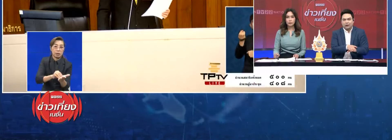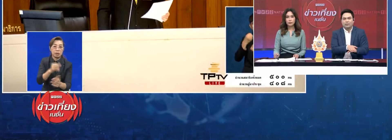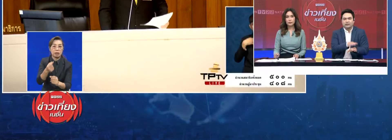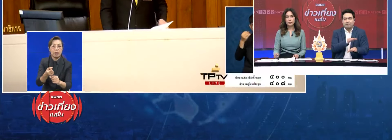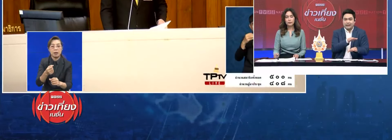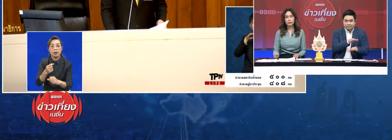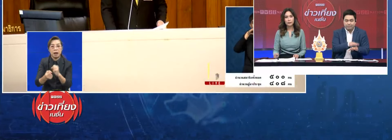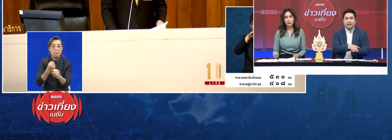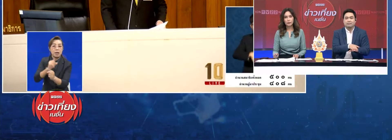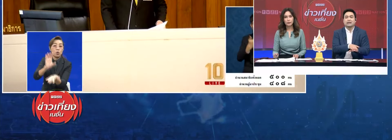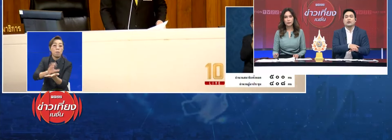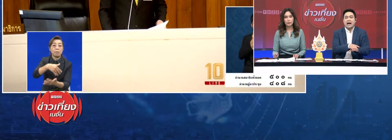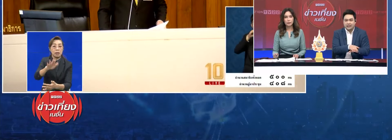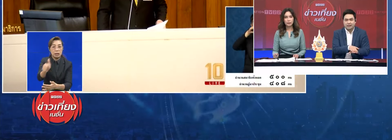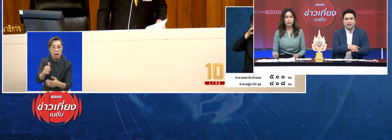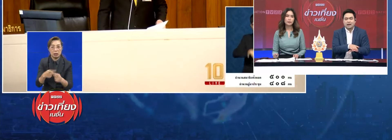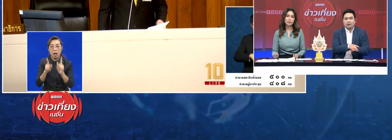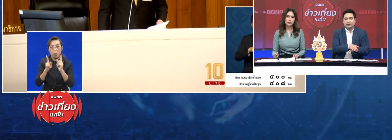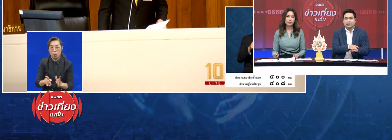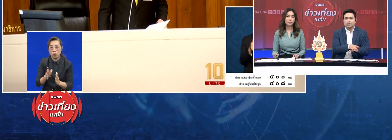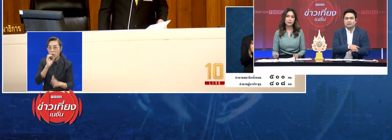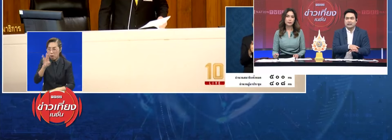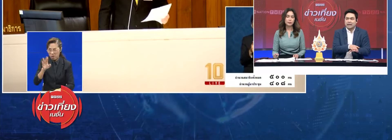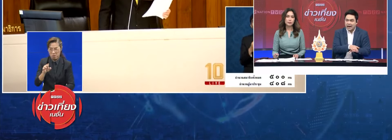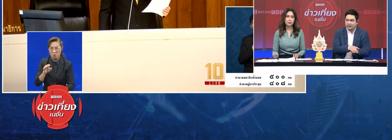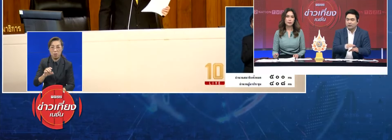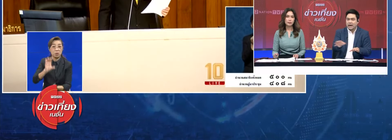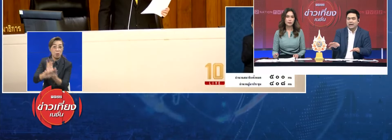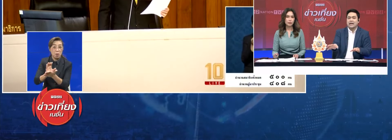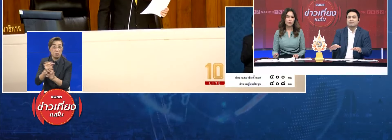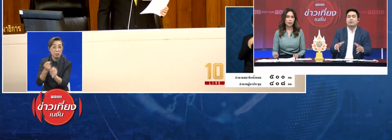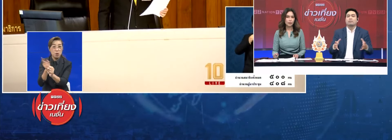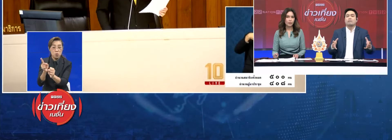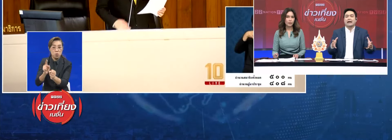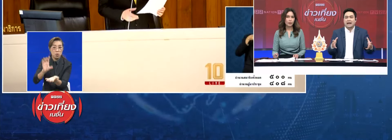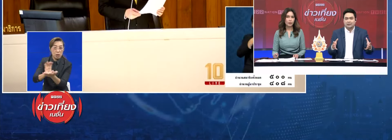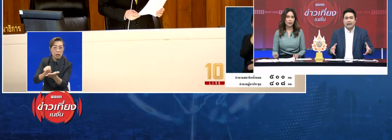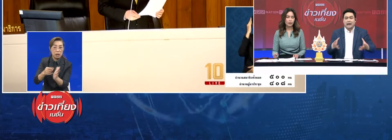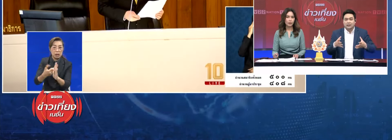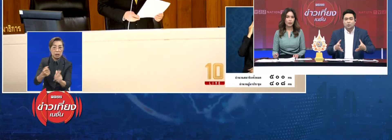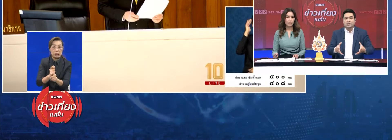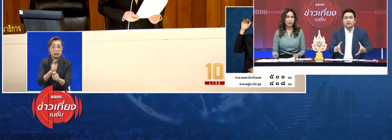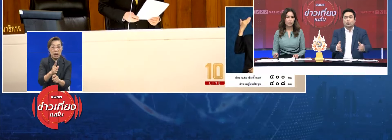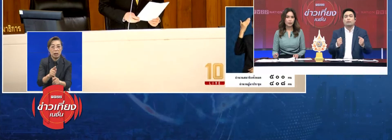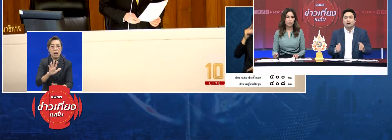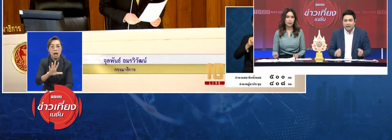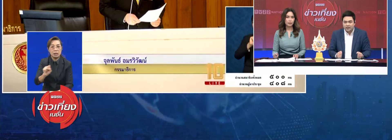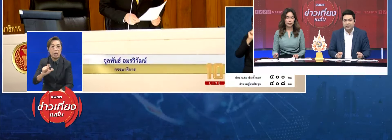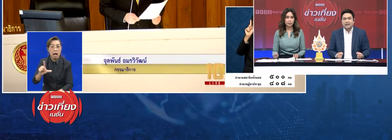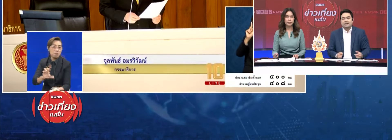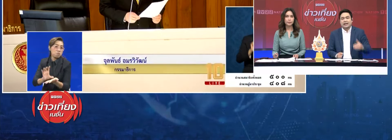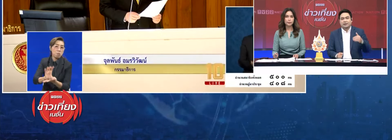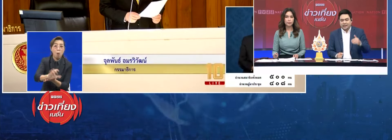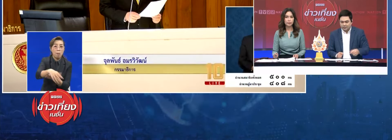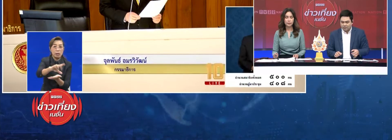ต่หลายคนก็บอกถ้าไปทำแบบนี้มันก็ยากอีกเพราะถ้าเกิดจะจ่ายเขาก็อยากให้แจกไปพร้อมๆกัน500,000 ล้านกระตุ้นเศรษฐกิจตูมเดียวไปเล